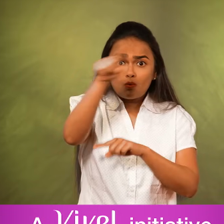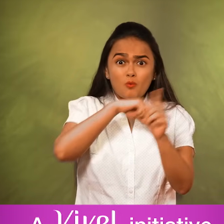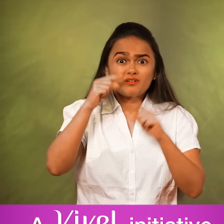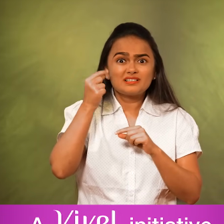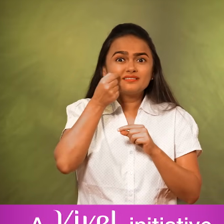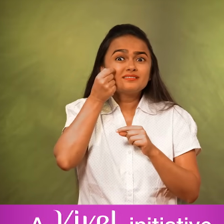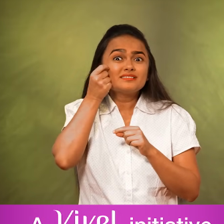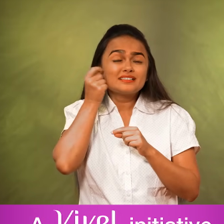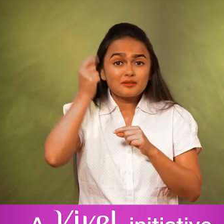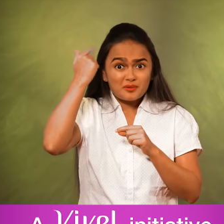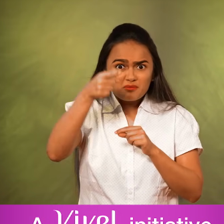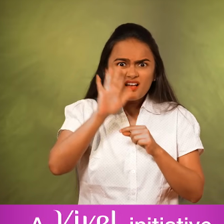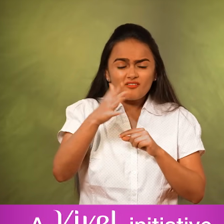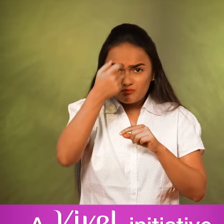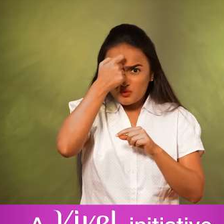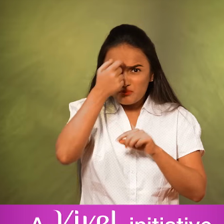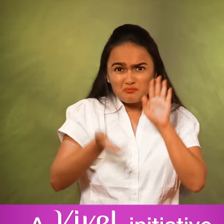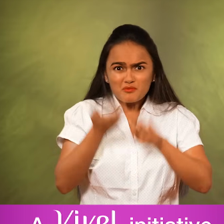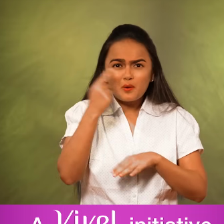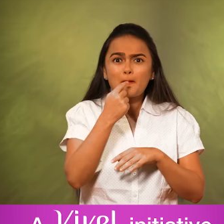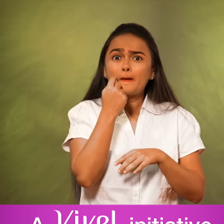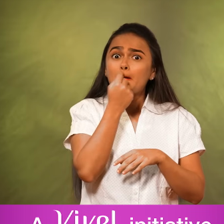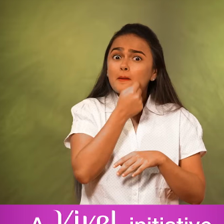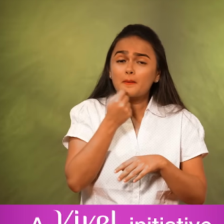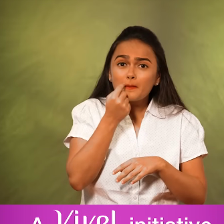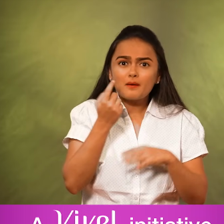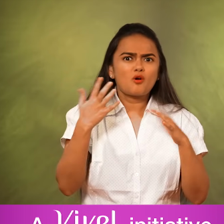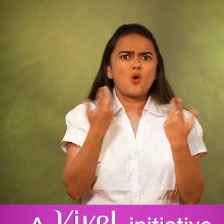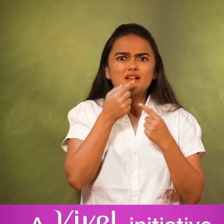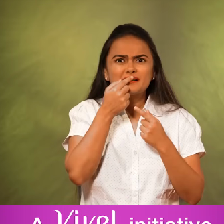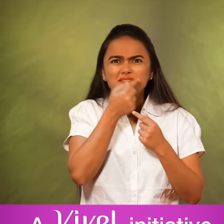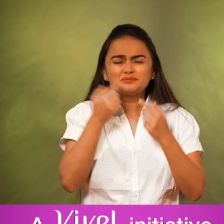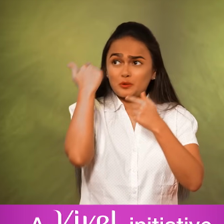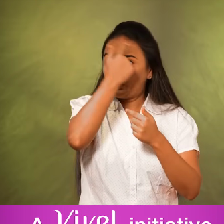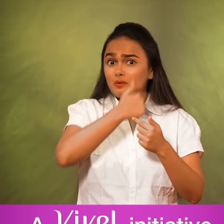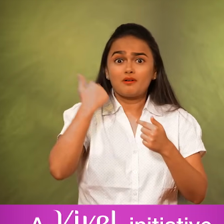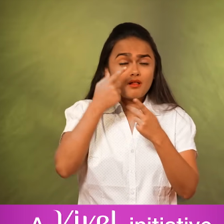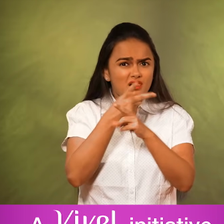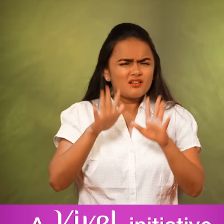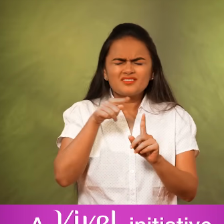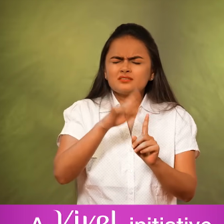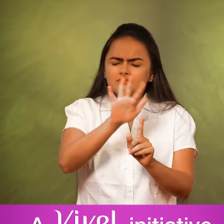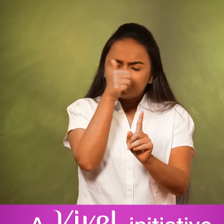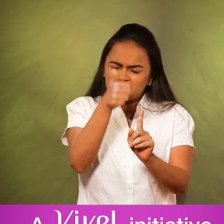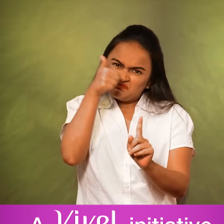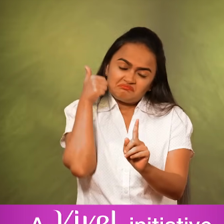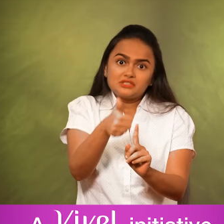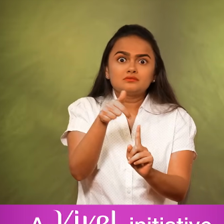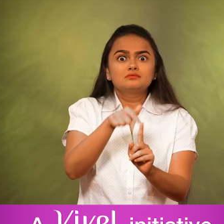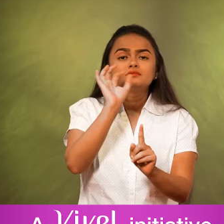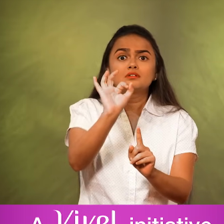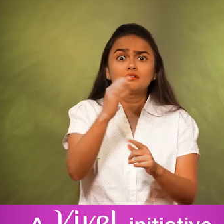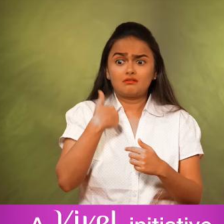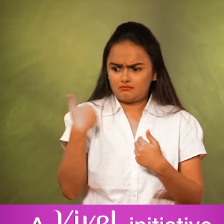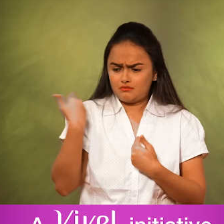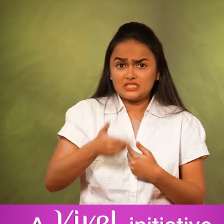फॉर पीपल विथ पिगमेंटेड स्किन, जिनको पिगमेंटेशन का बहुत ज्यादा प्रॉब्लम है अराउंड देयर माउथ, अराउंड देयर दीज लिप्स। बेस्ट है, बेस्ट। मतलब